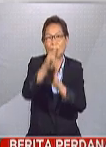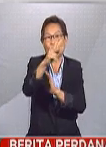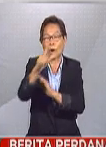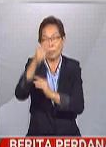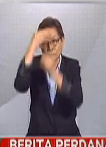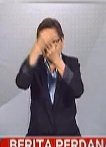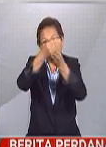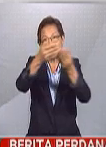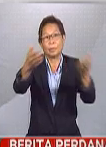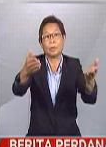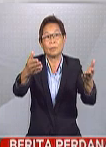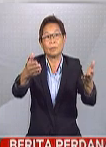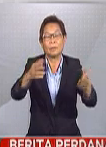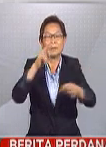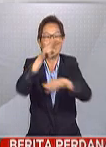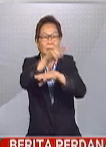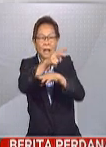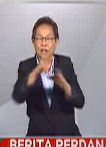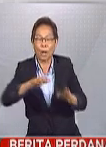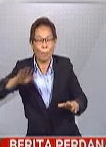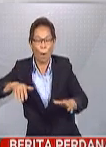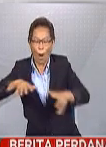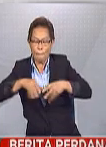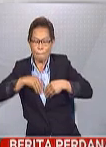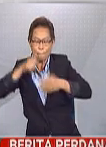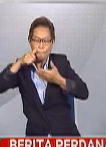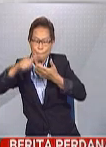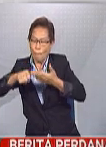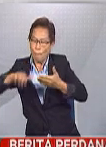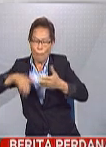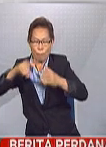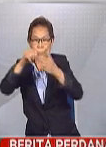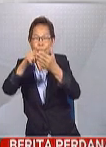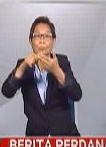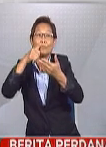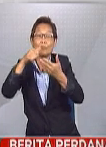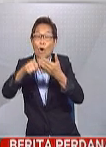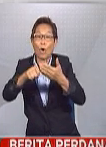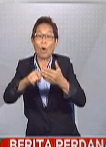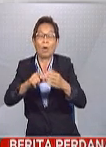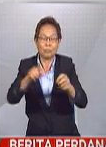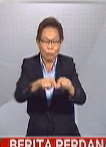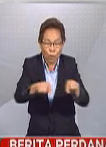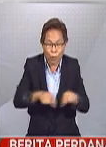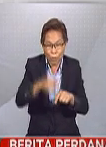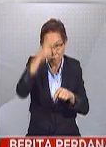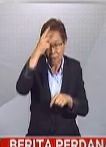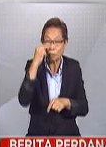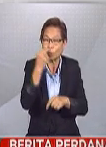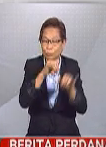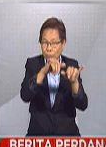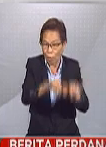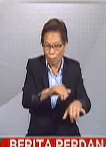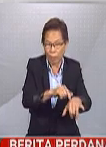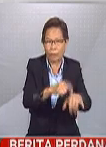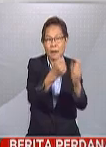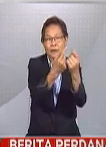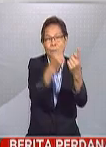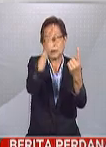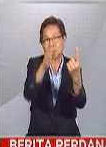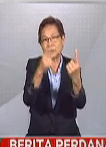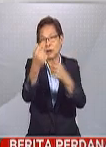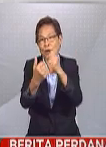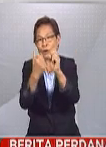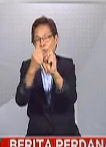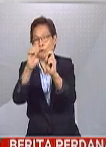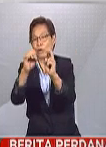Lumpur dimaklumkan bahawa saksi belum menerima dokumen berkaitan lokasi di mana Datuk Seri Najib berada pada 11